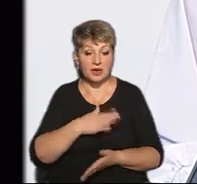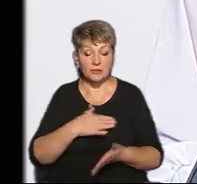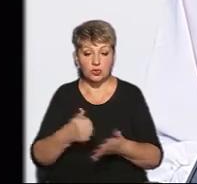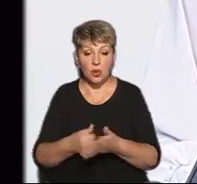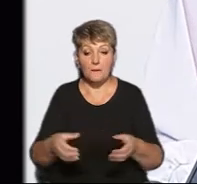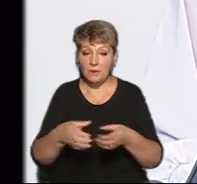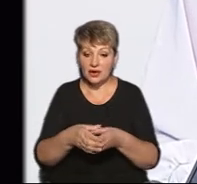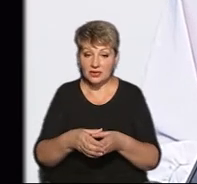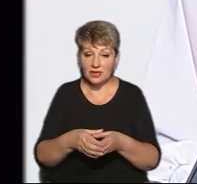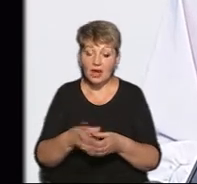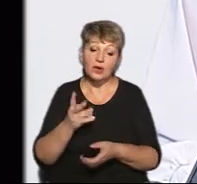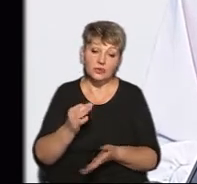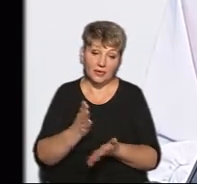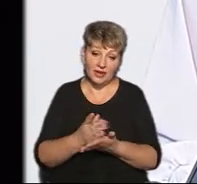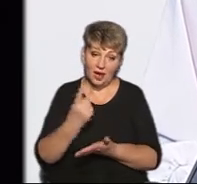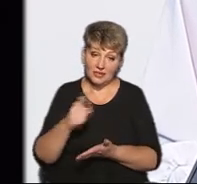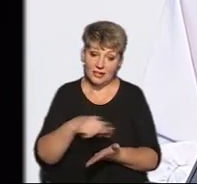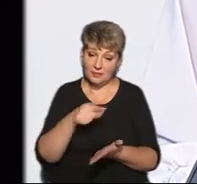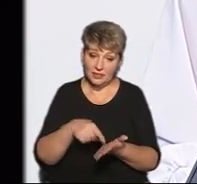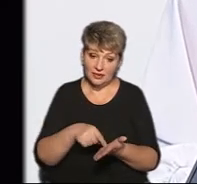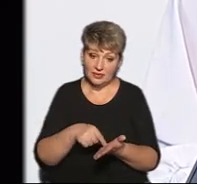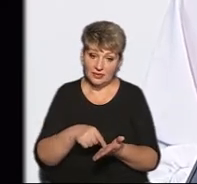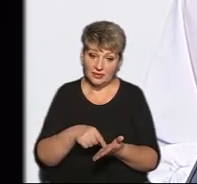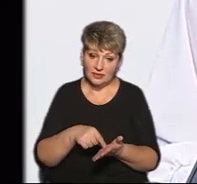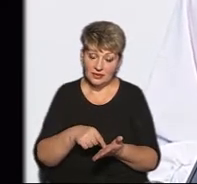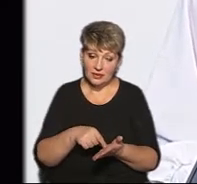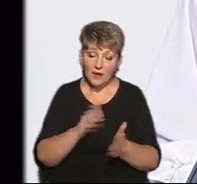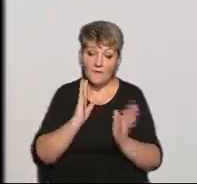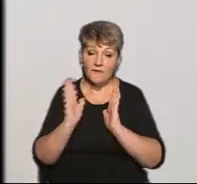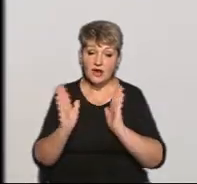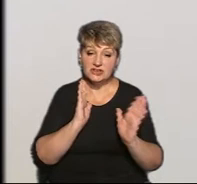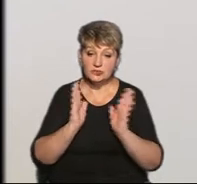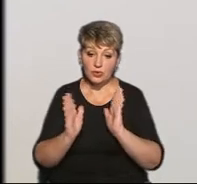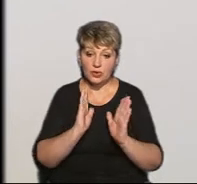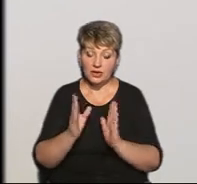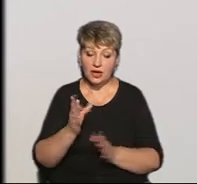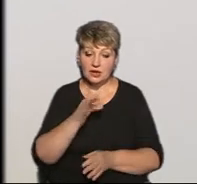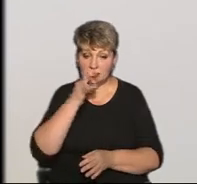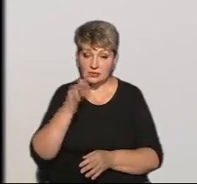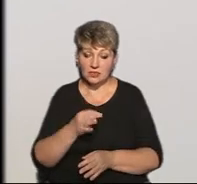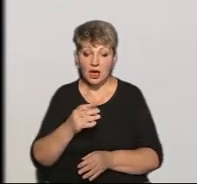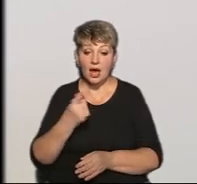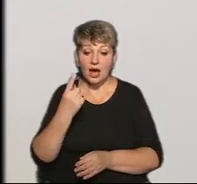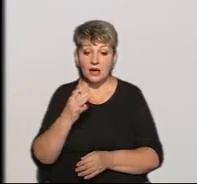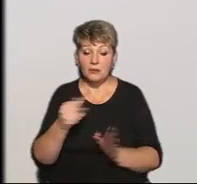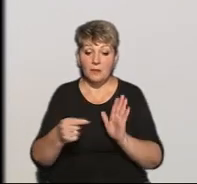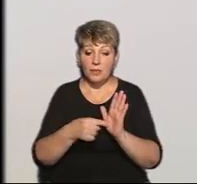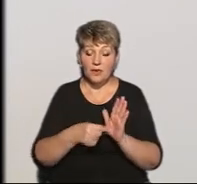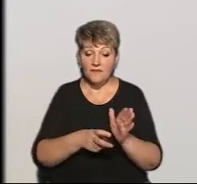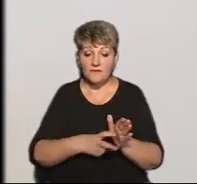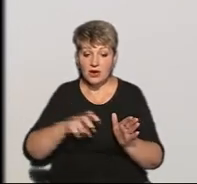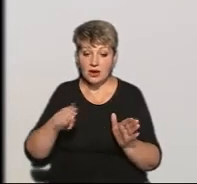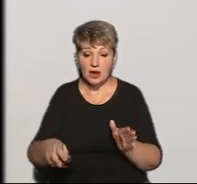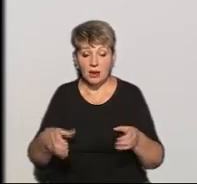партії. Проте задаємо іще раз його висловлювання у Фейсбуці, коли він залишав посаду. Одним із пунктів виходу з партії